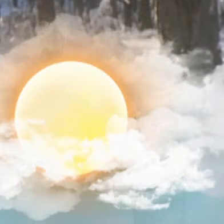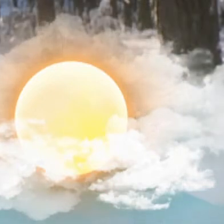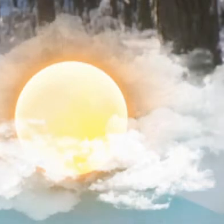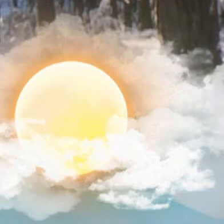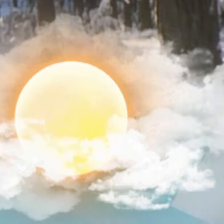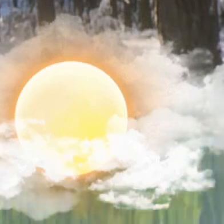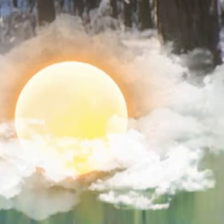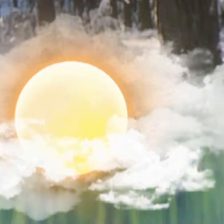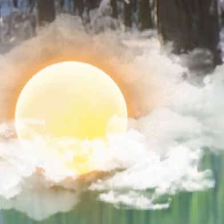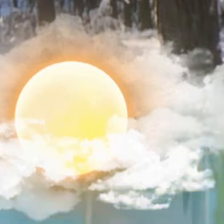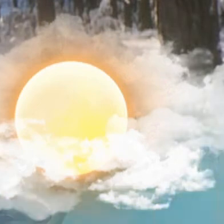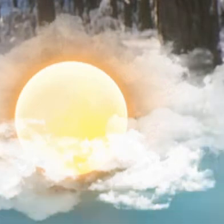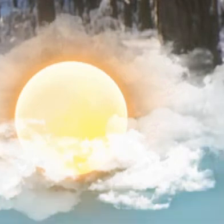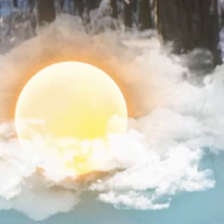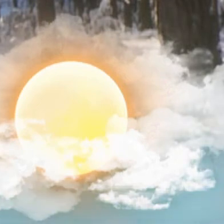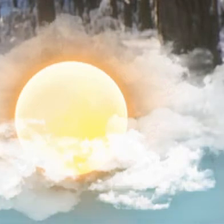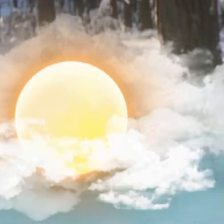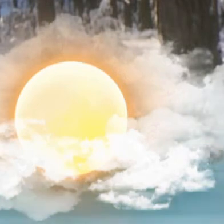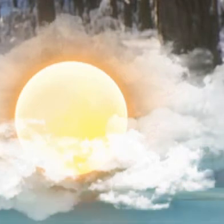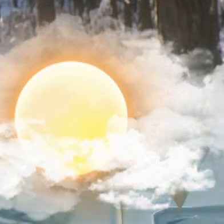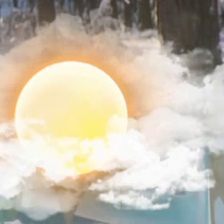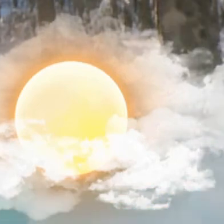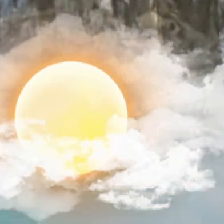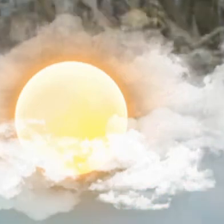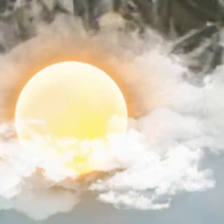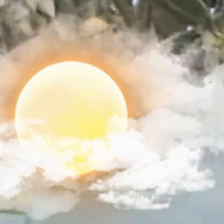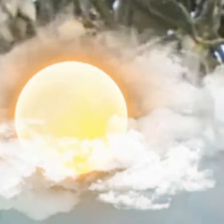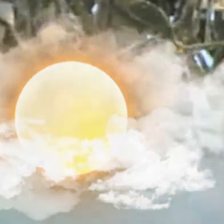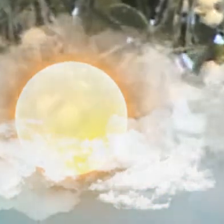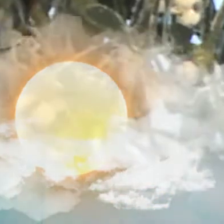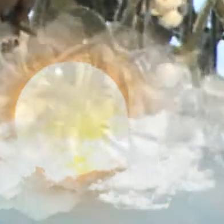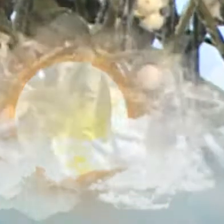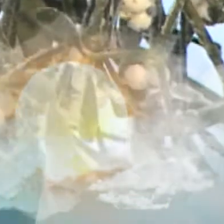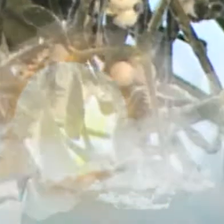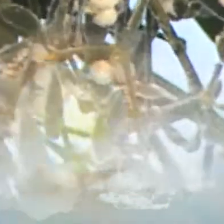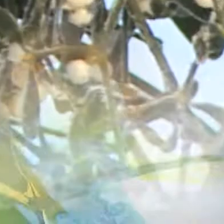Переменная облачность без опадков. Ветер заходний, хуткость 2-3 метра в секунду.